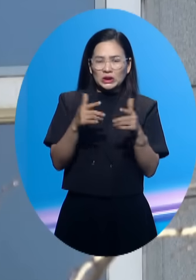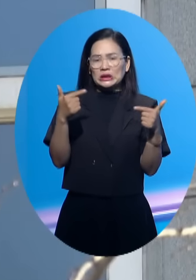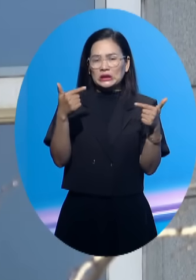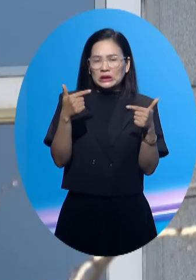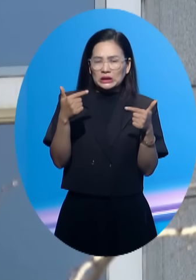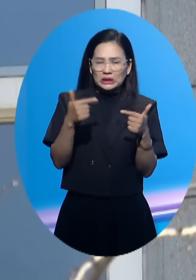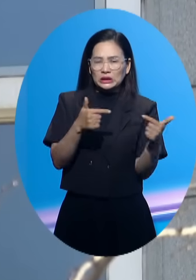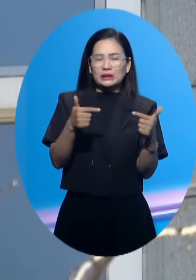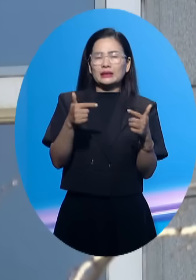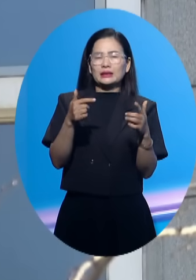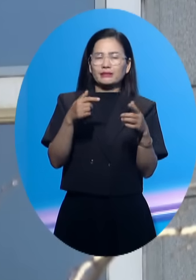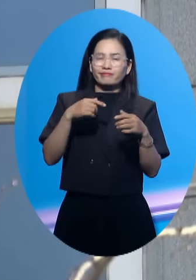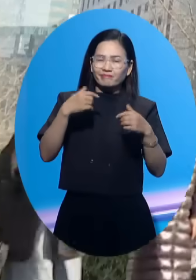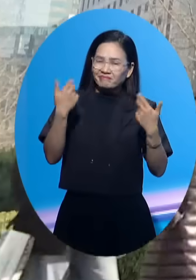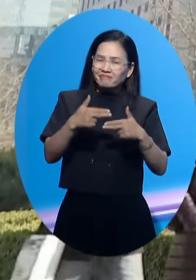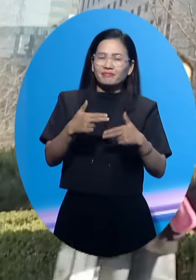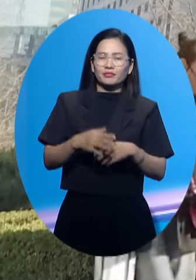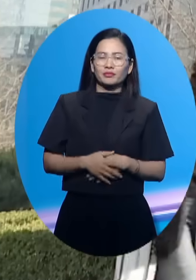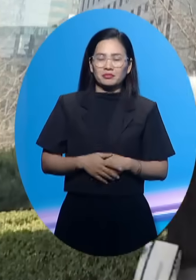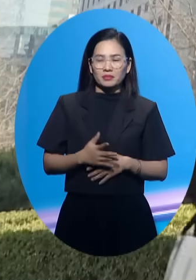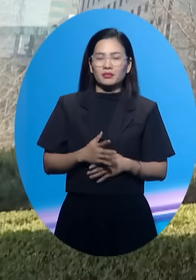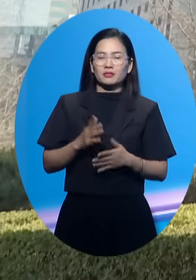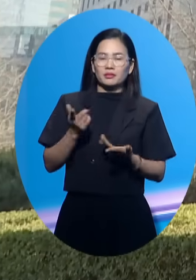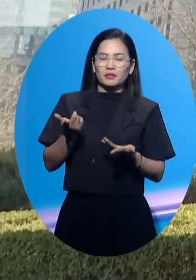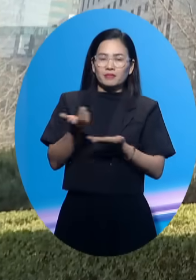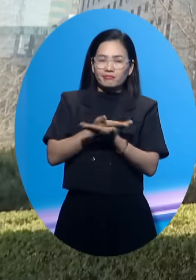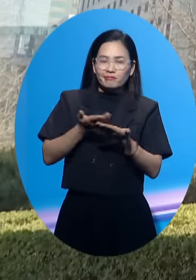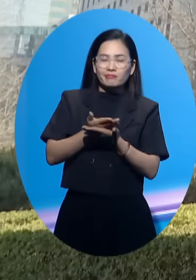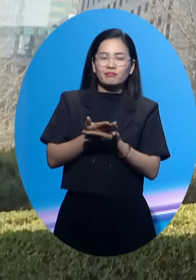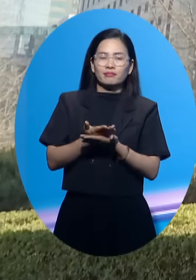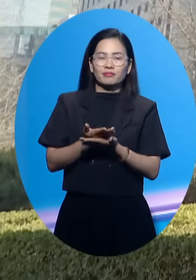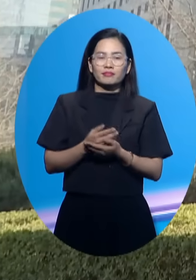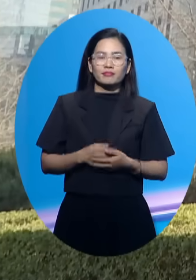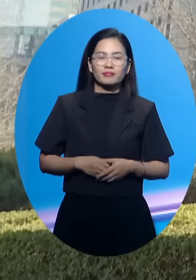Quốc đã nhiều lần kêu gọi đàm phán ngừng bắn và thậm chí tạo điều kiện cho đối thoại giữa hai bên.